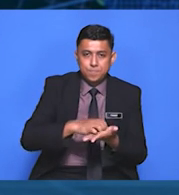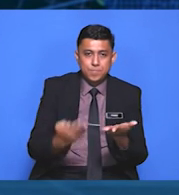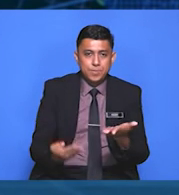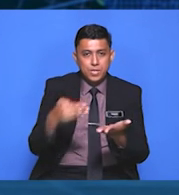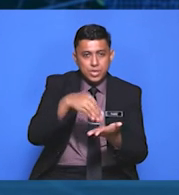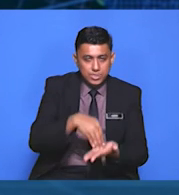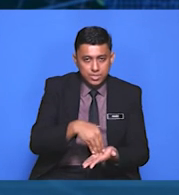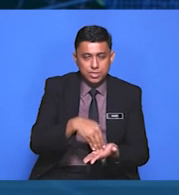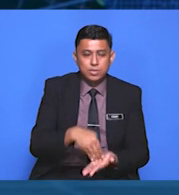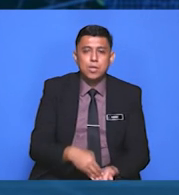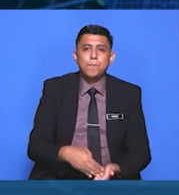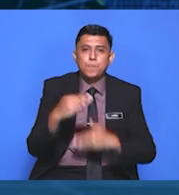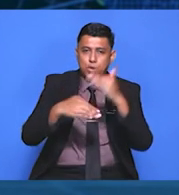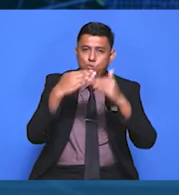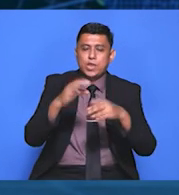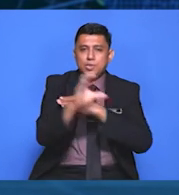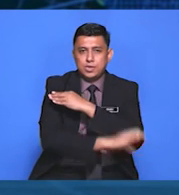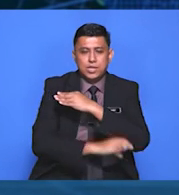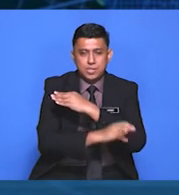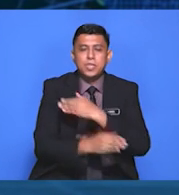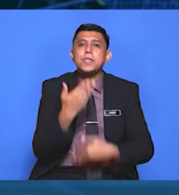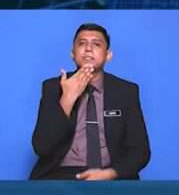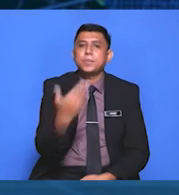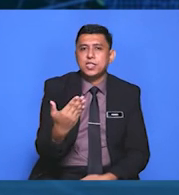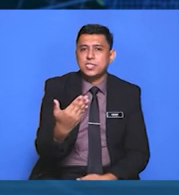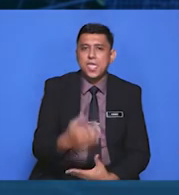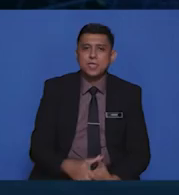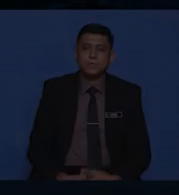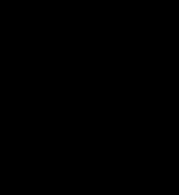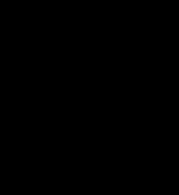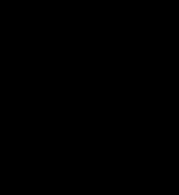ekonomi pemangkin pembangunan negara. Terima kasih.